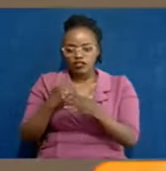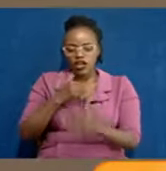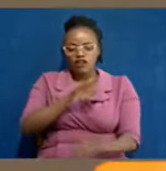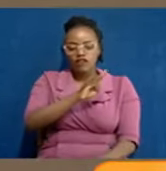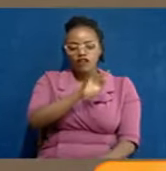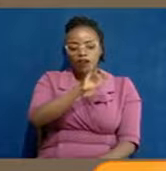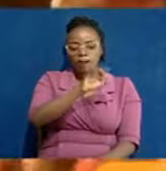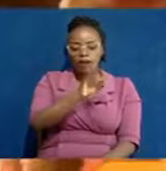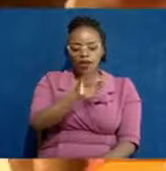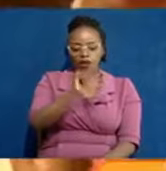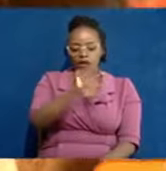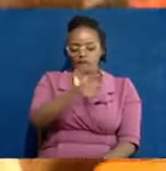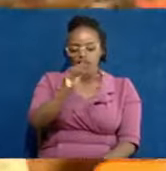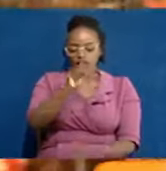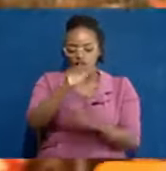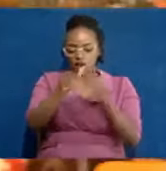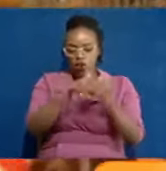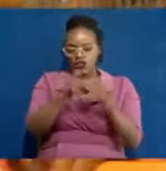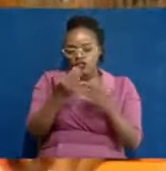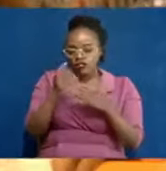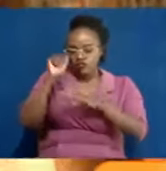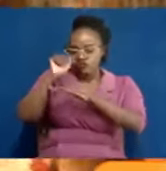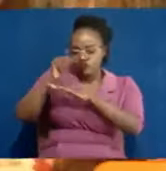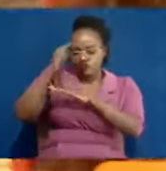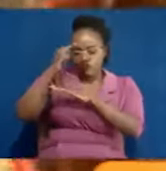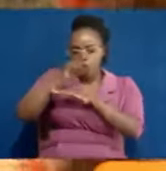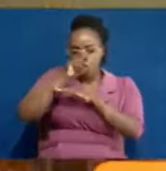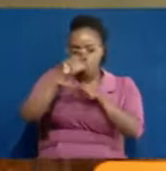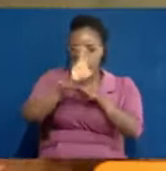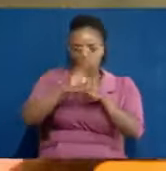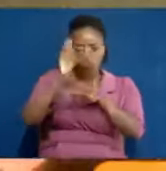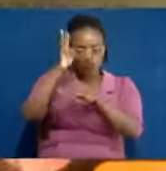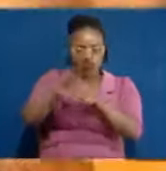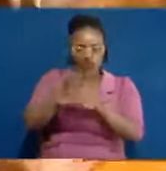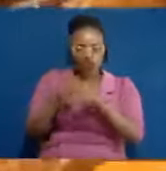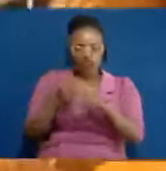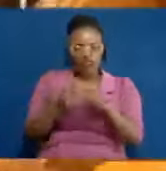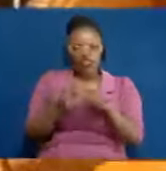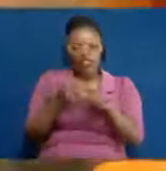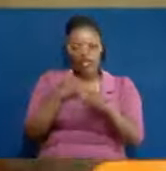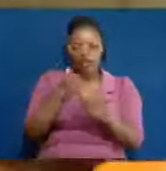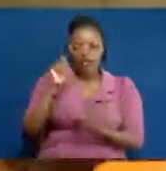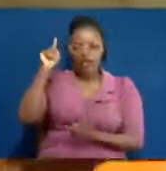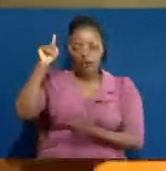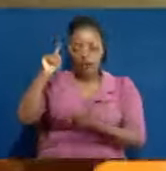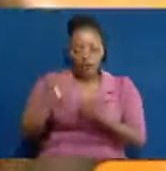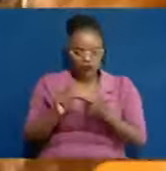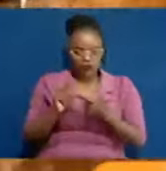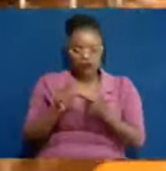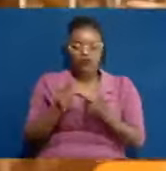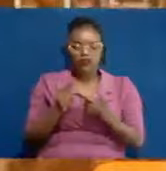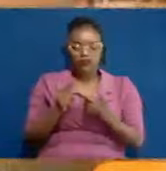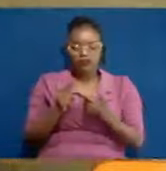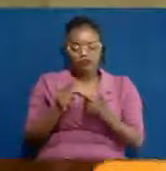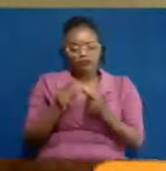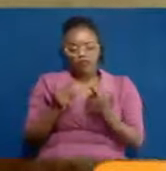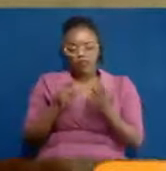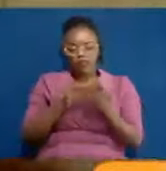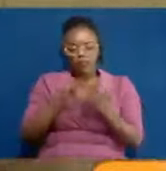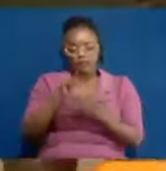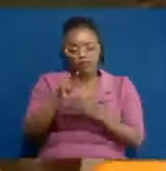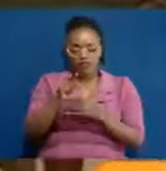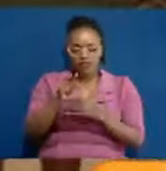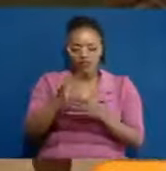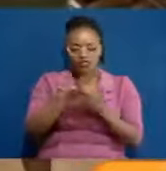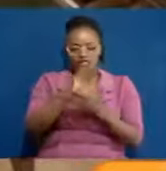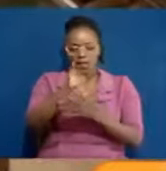biogas. Hizi waste za hawa kuku ndio nitatumia. Watakuwa wametukatia expense ya some